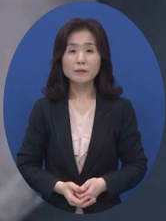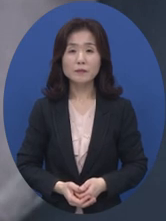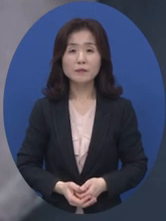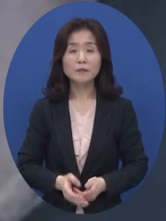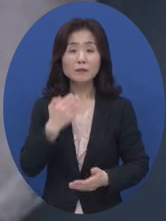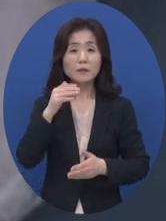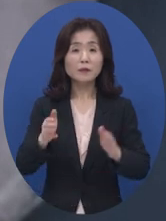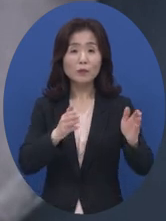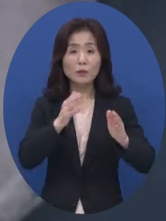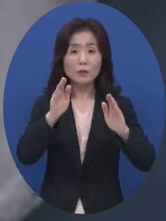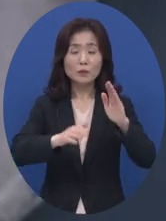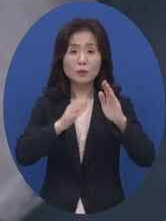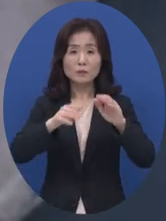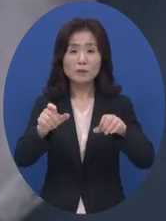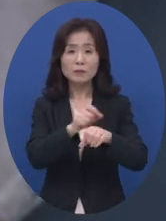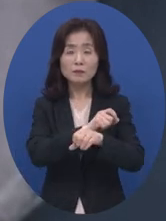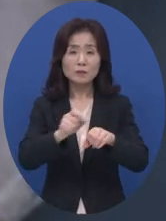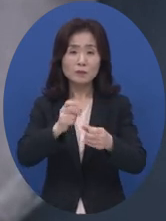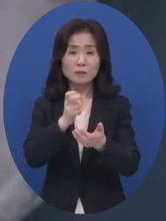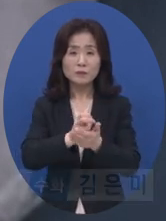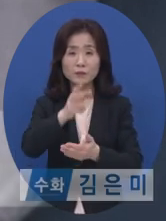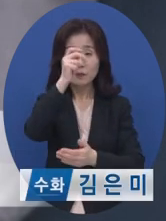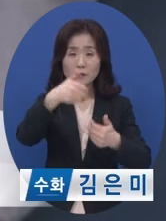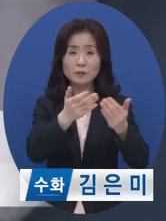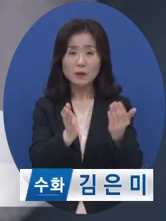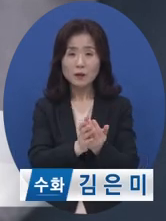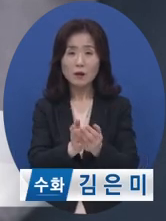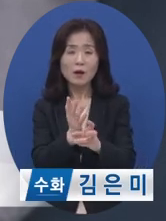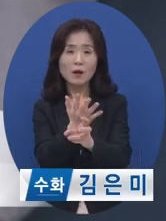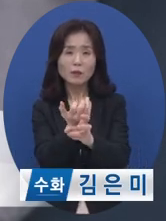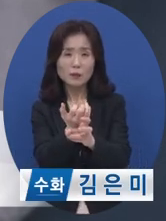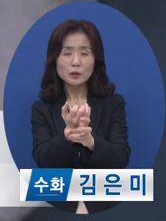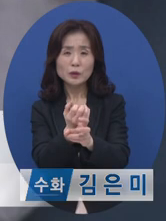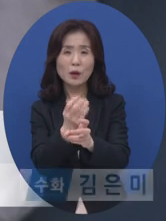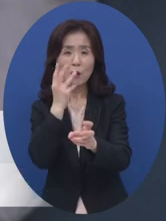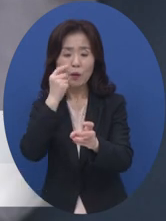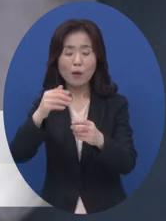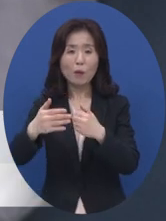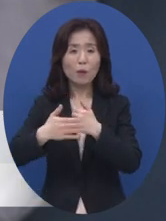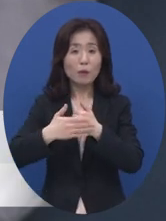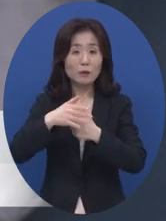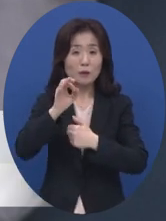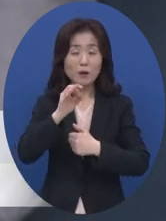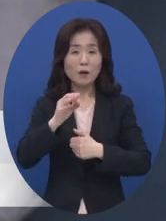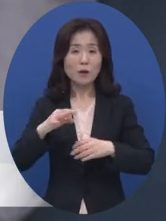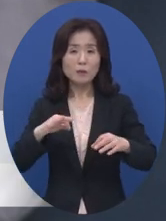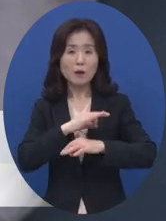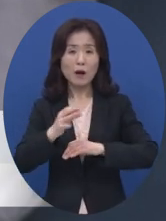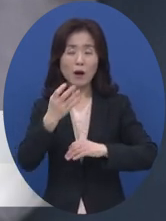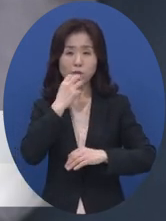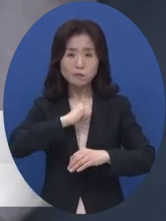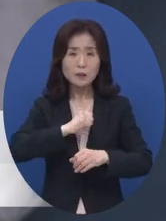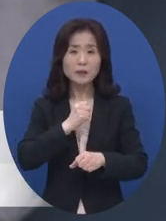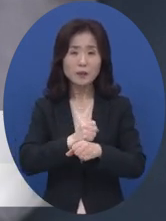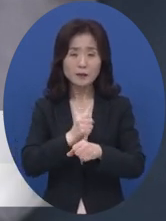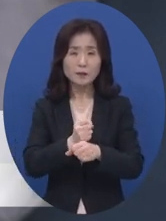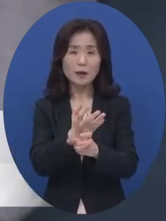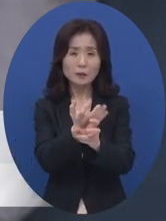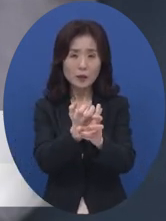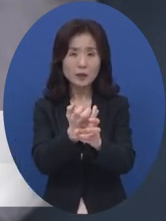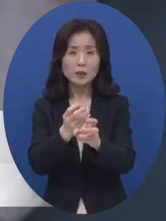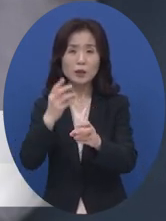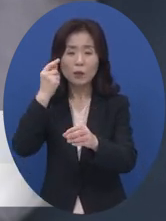경기도 공정 특별사법경찰 단위 화물자동차 유가보조금 을 부정 수급한 화물차 주와 주유 없자 들을 대거